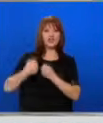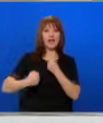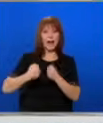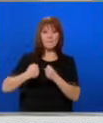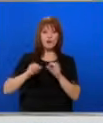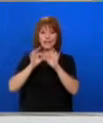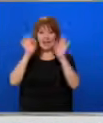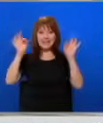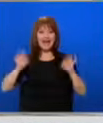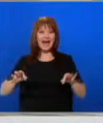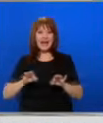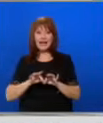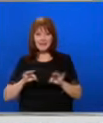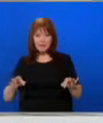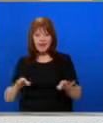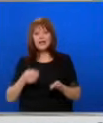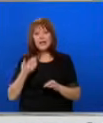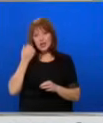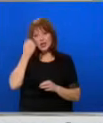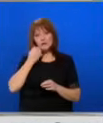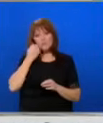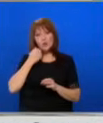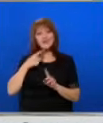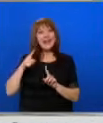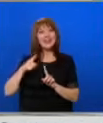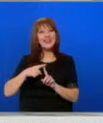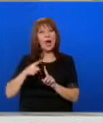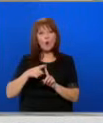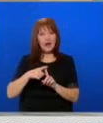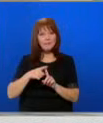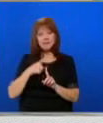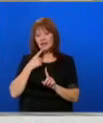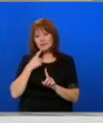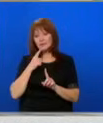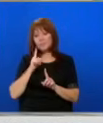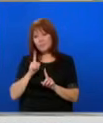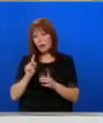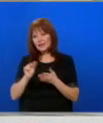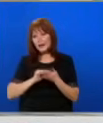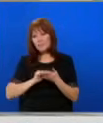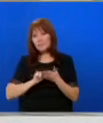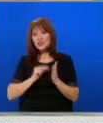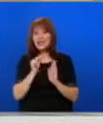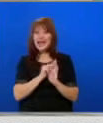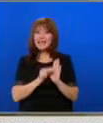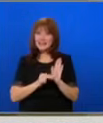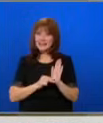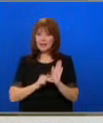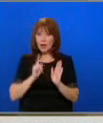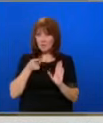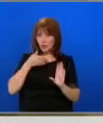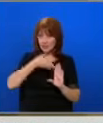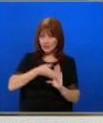и използвайки Питагоровата теорема, те могат да решат и да кажат да, това може да влезе тук или да, това не може да